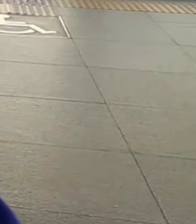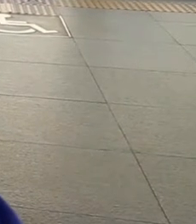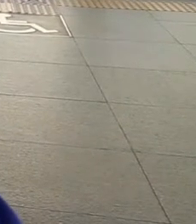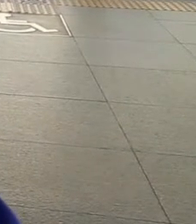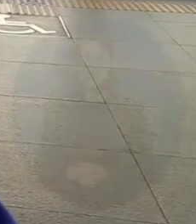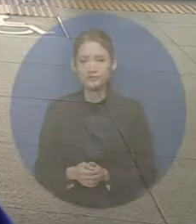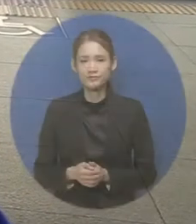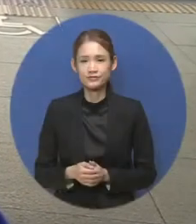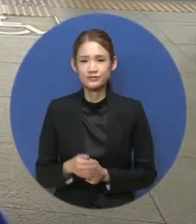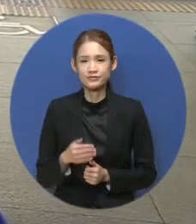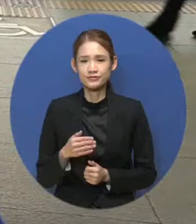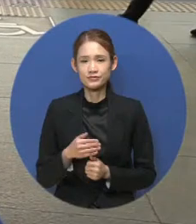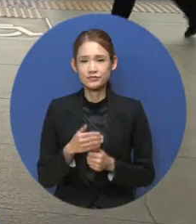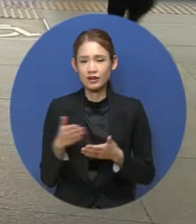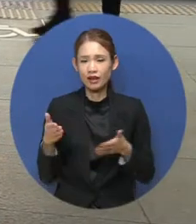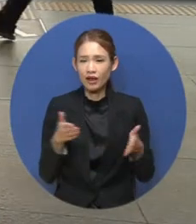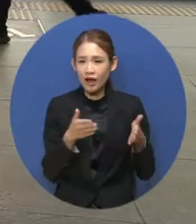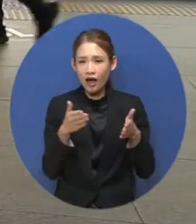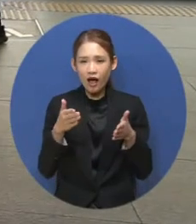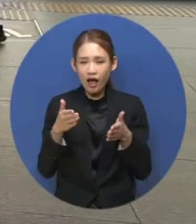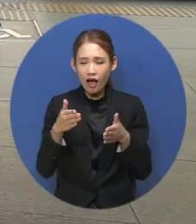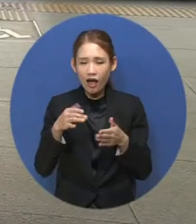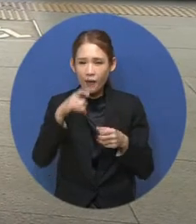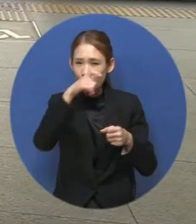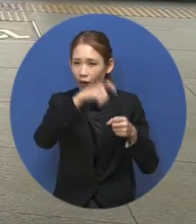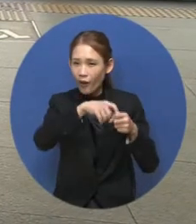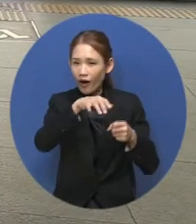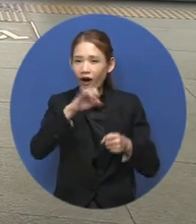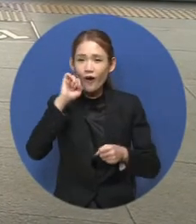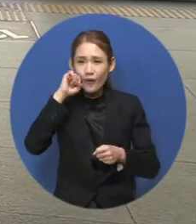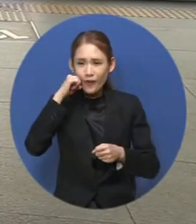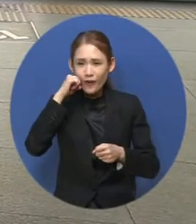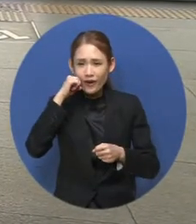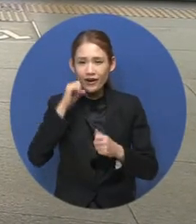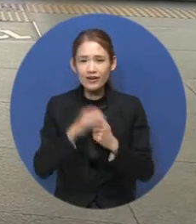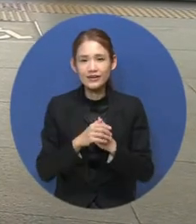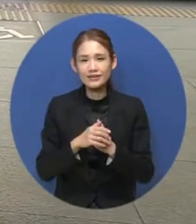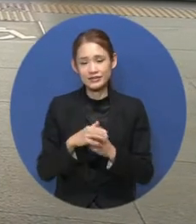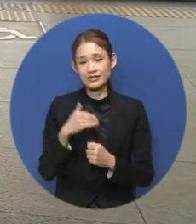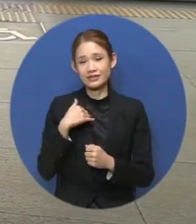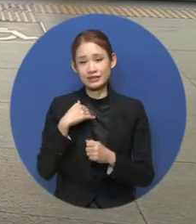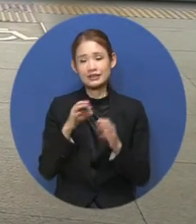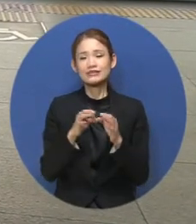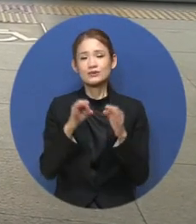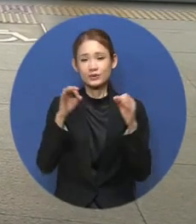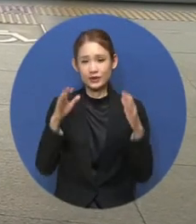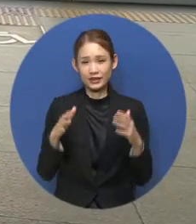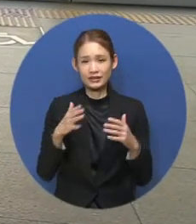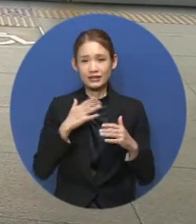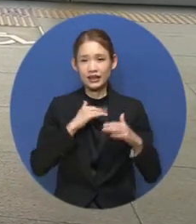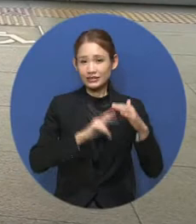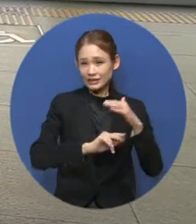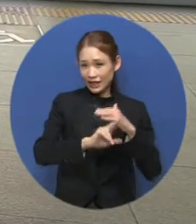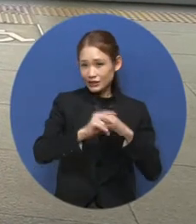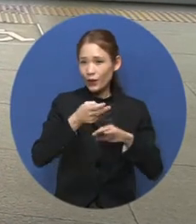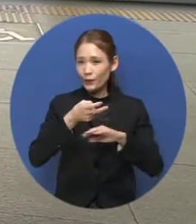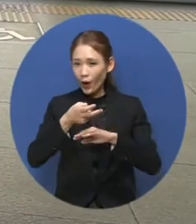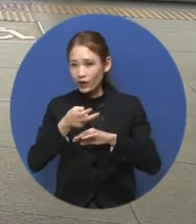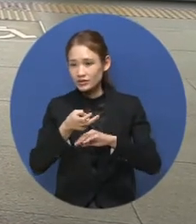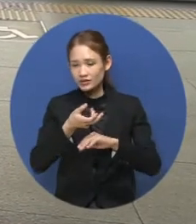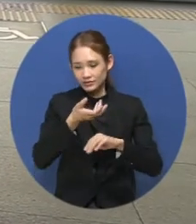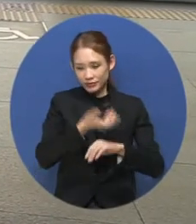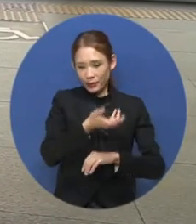가는 길이 쉽진 않네요. 근데 이제 제가 그동안 대중교통만 이용해서 이렇게 다니다